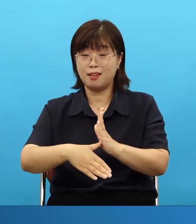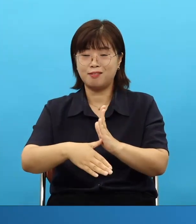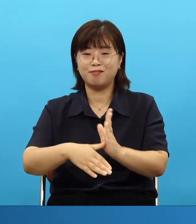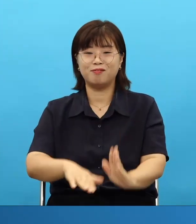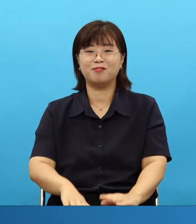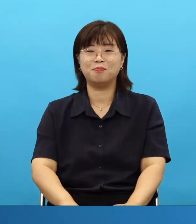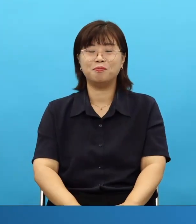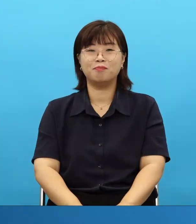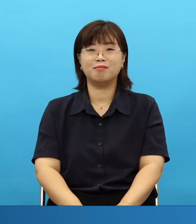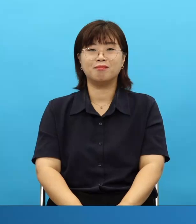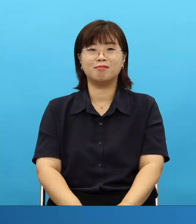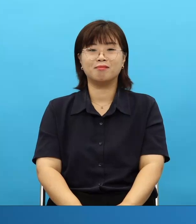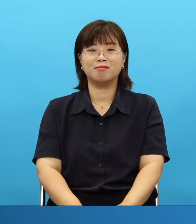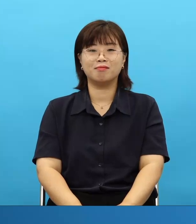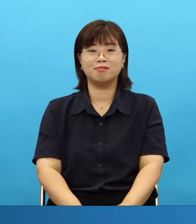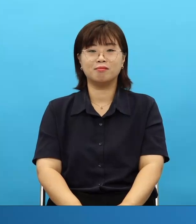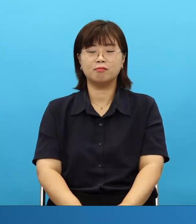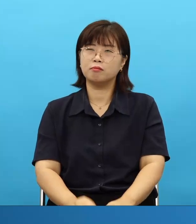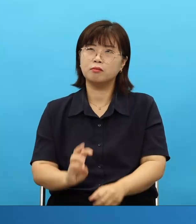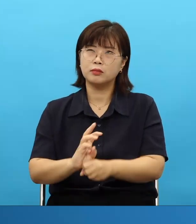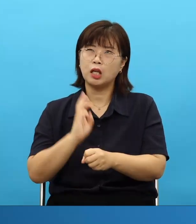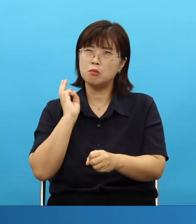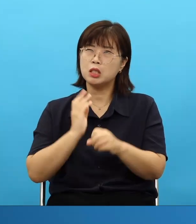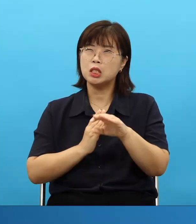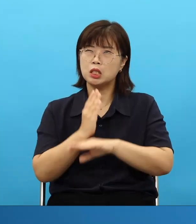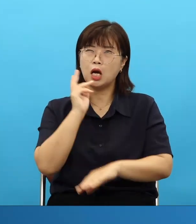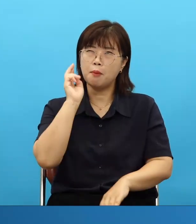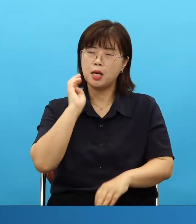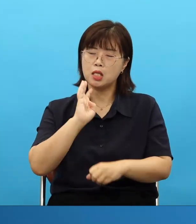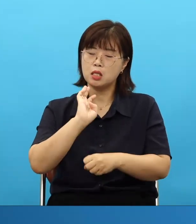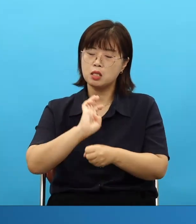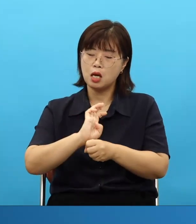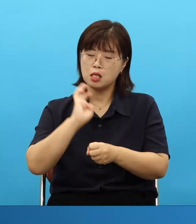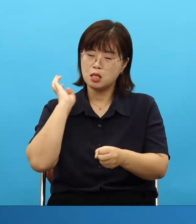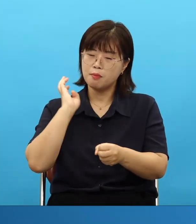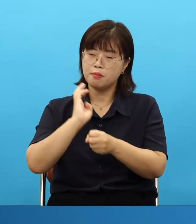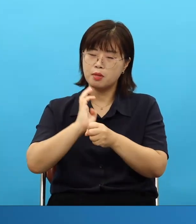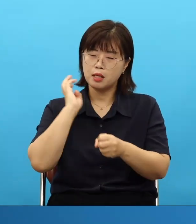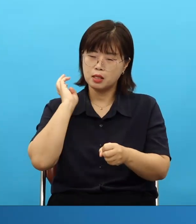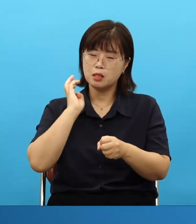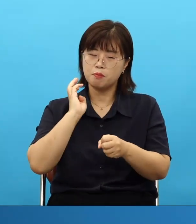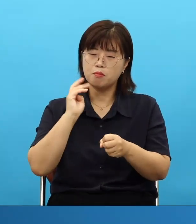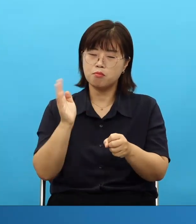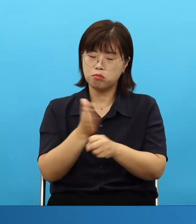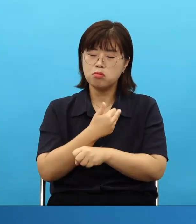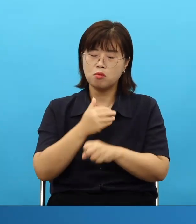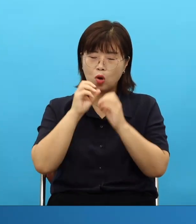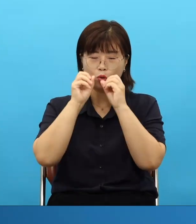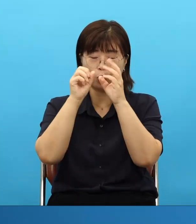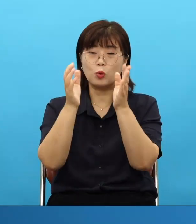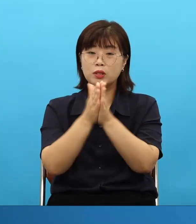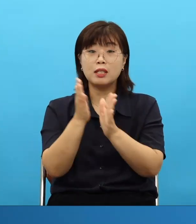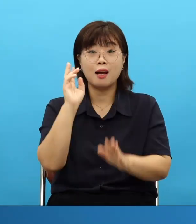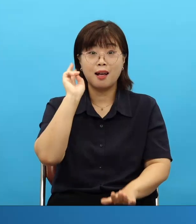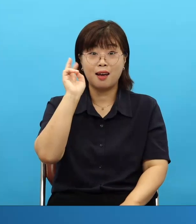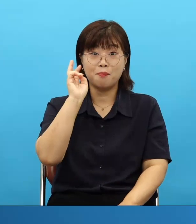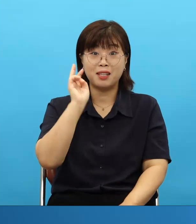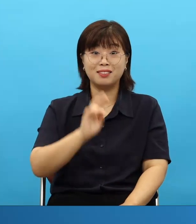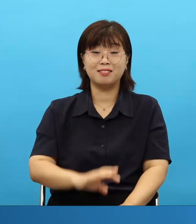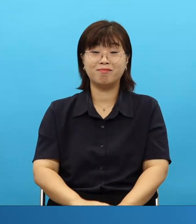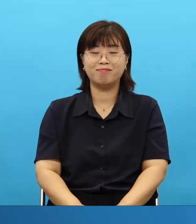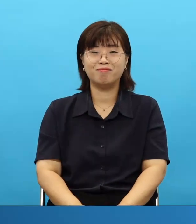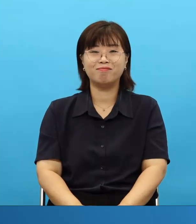ministry. 30년도 넘었습니다. 한 40년 가까이 돼가요. And to be most accurate, I think it's way over 30 years, so